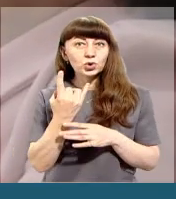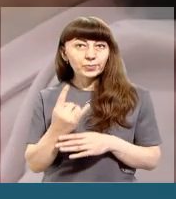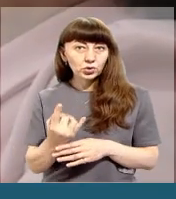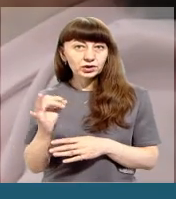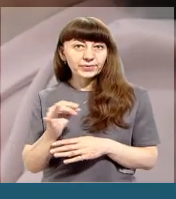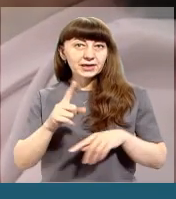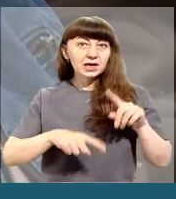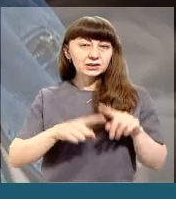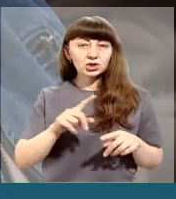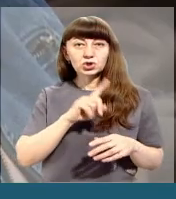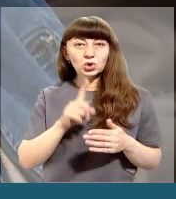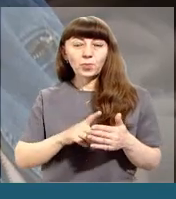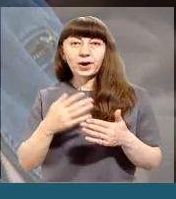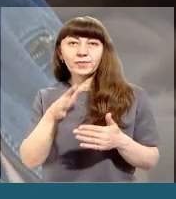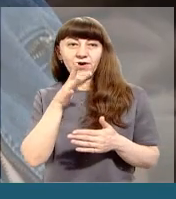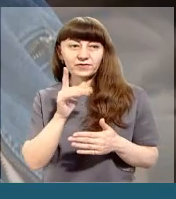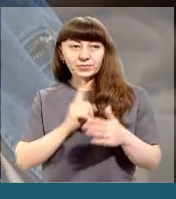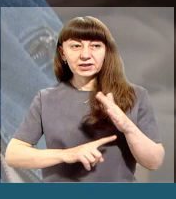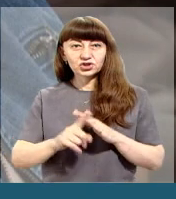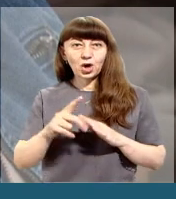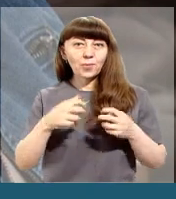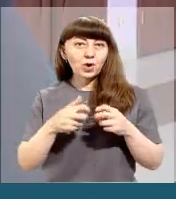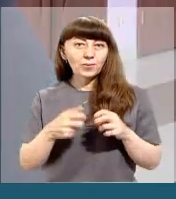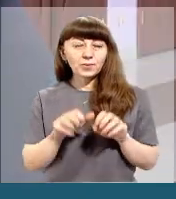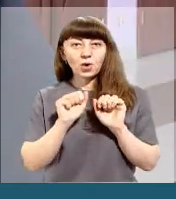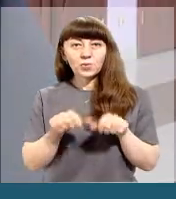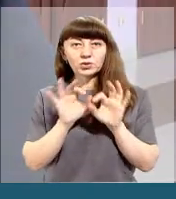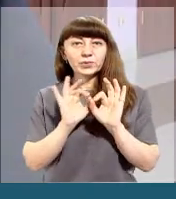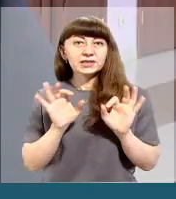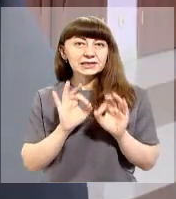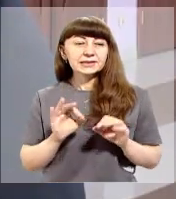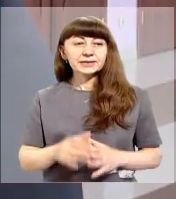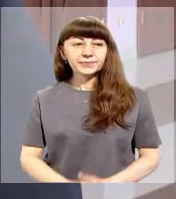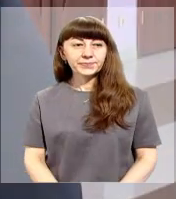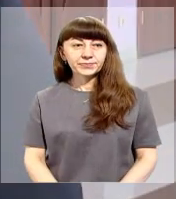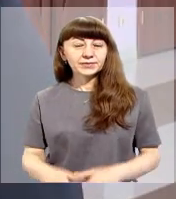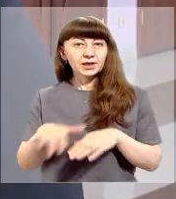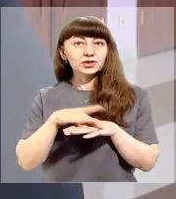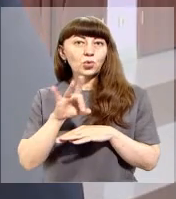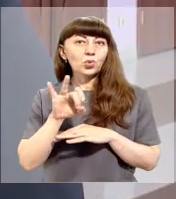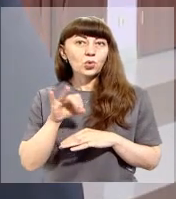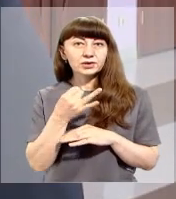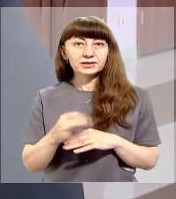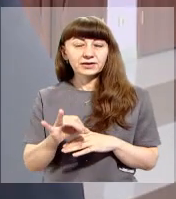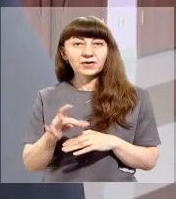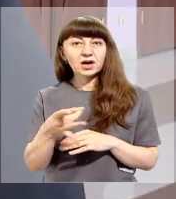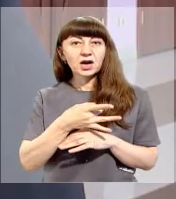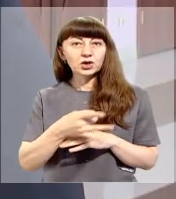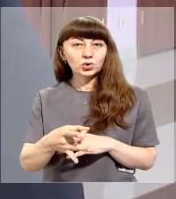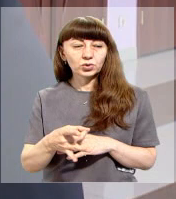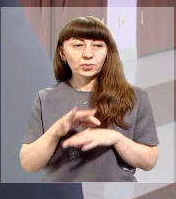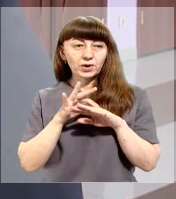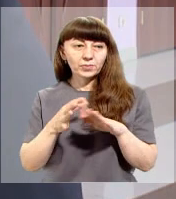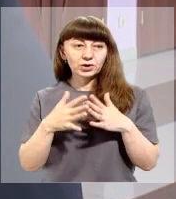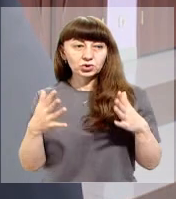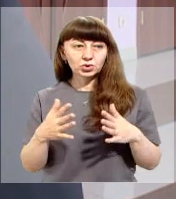при возникновении проблемы он открыто мог поделиться ею. На территории Аулекольского района проходит обширное